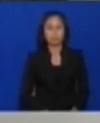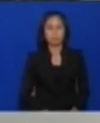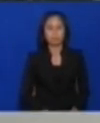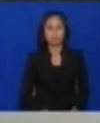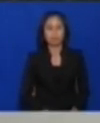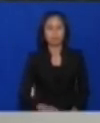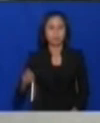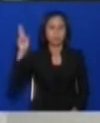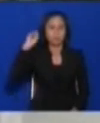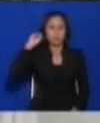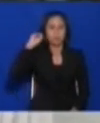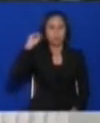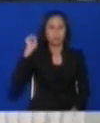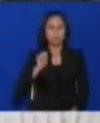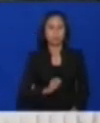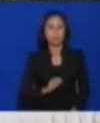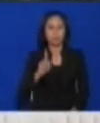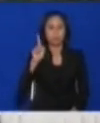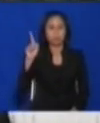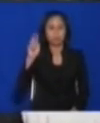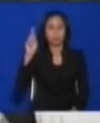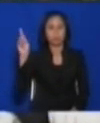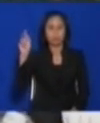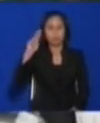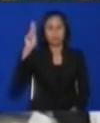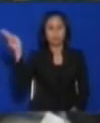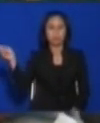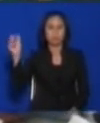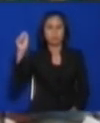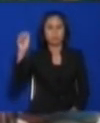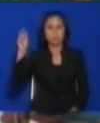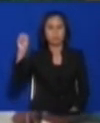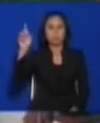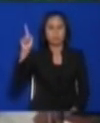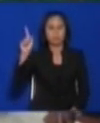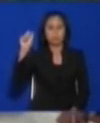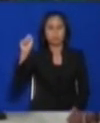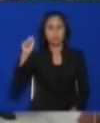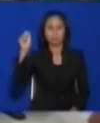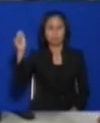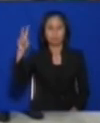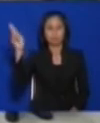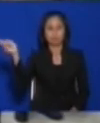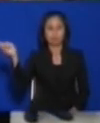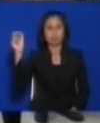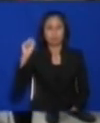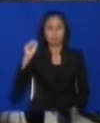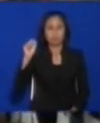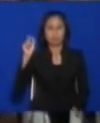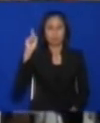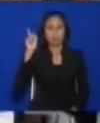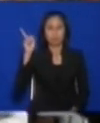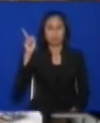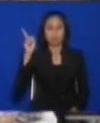ibu hamil Idah Abdurrahman sarjana hukum magister hukum dosen fakultas hukum Unhas Pancasakti Tegal